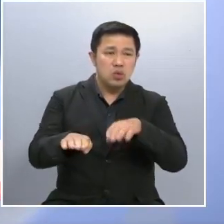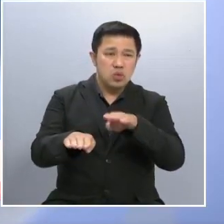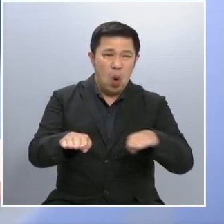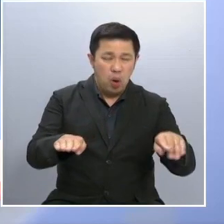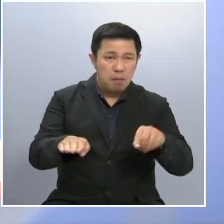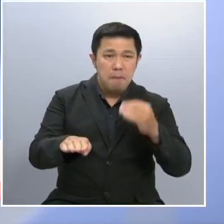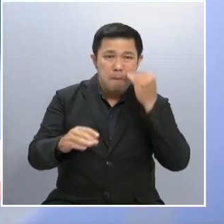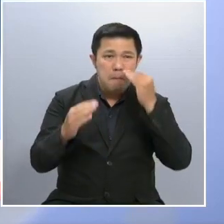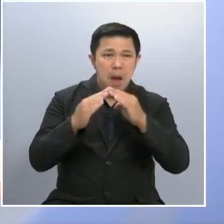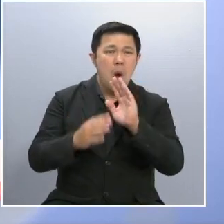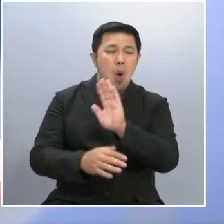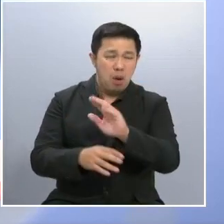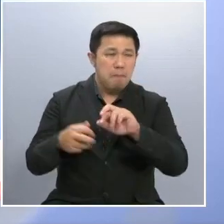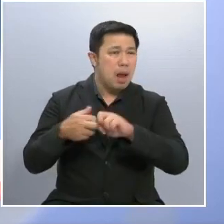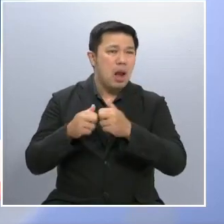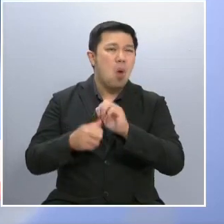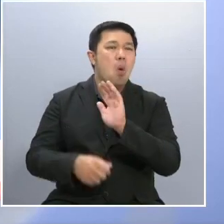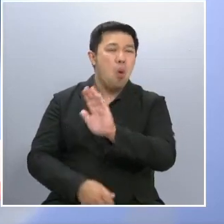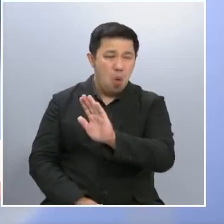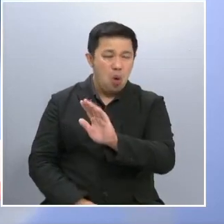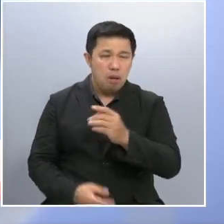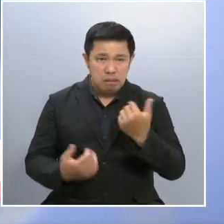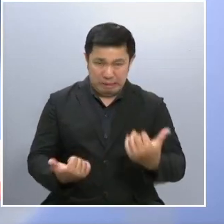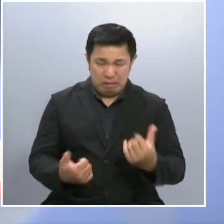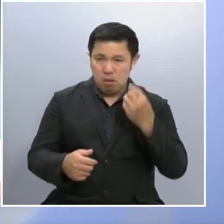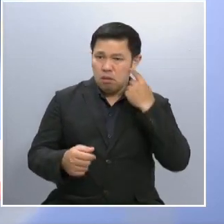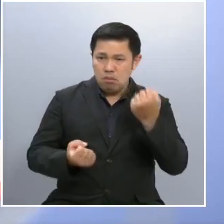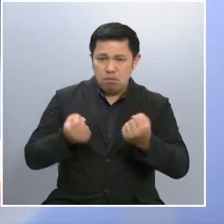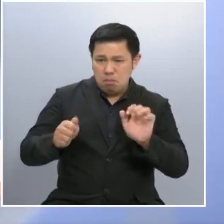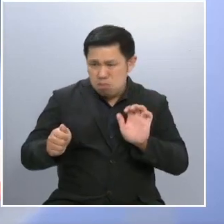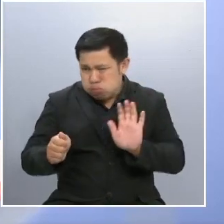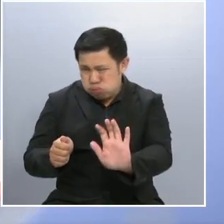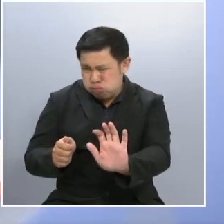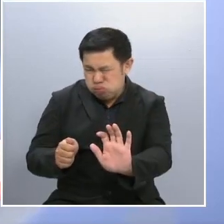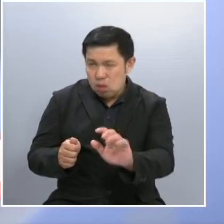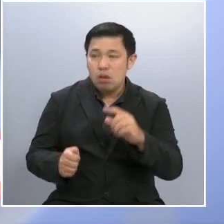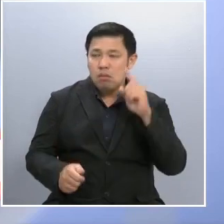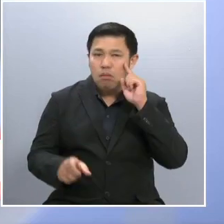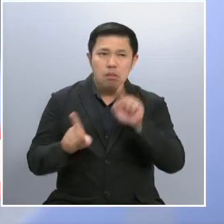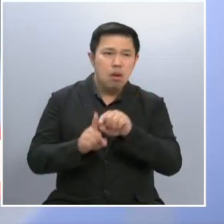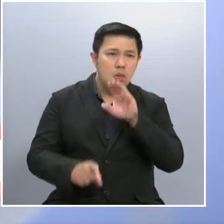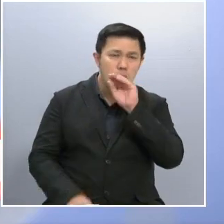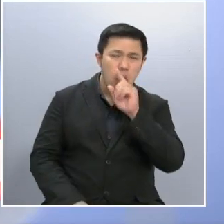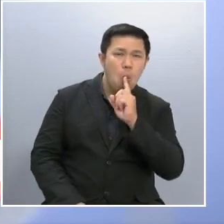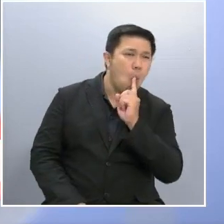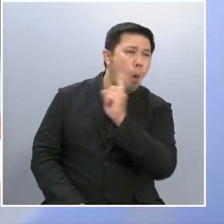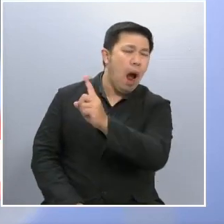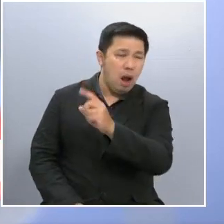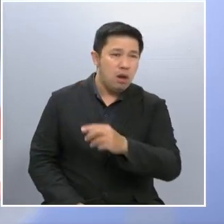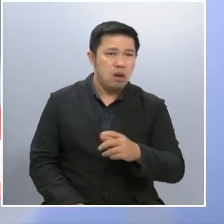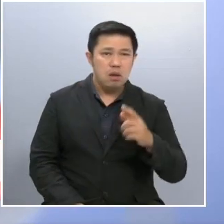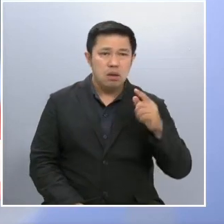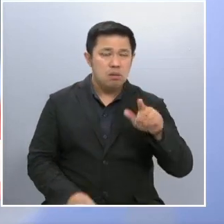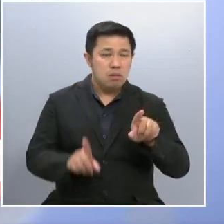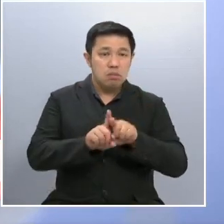ทุกวันนี้ยังเป็นอยู่เลยเดี๋ยวนี้มันบีบแต่ใส่ทุกวันเลยกันแกล้งพูดจาด่ากันแต่ทางผู้ใหญ่